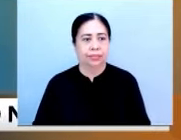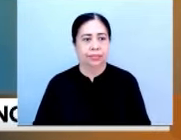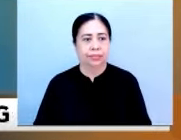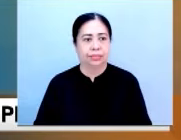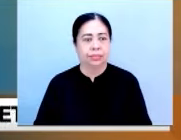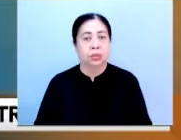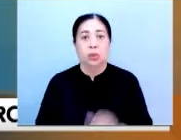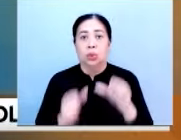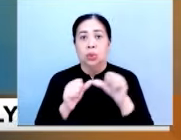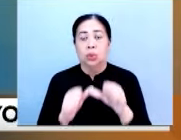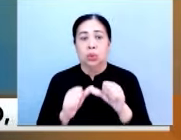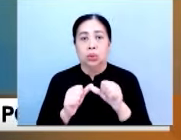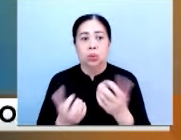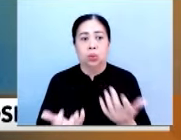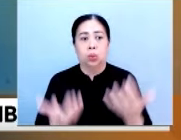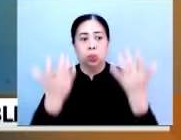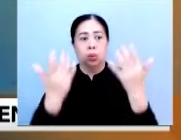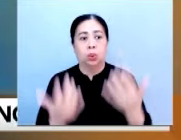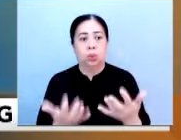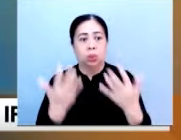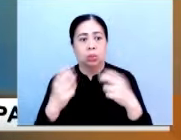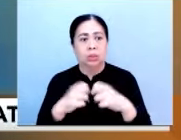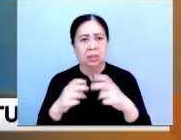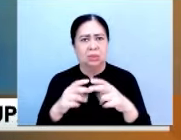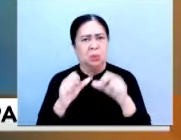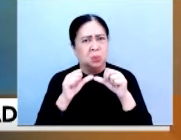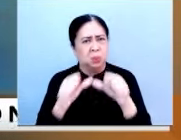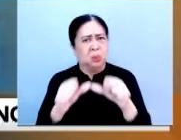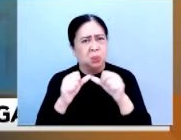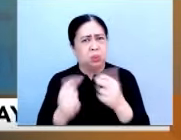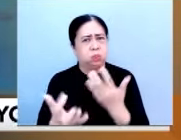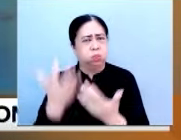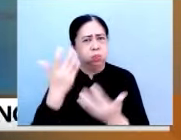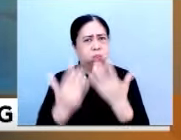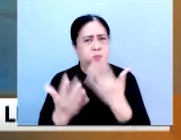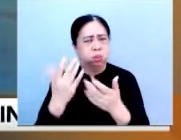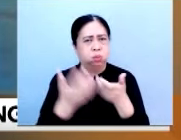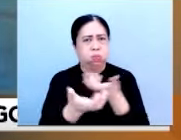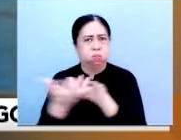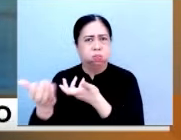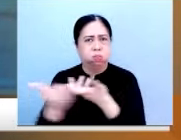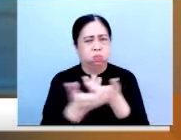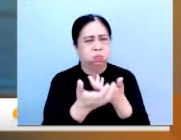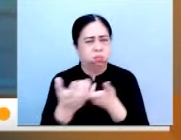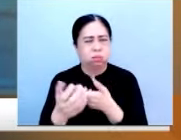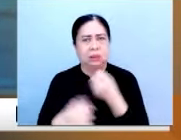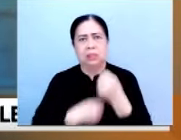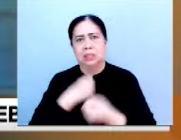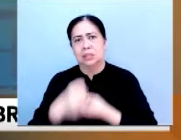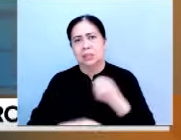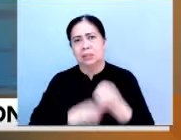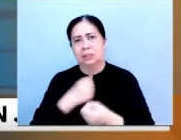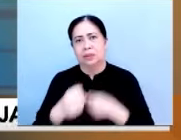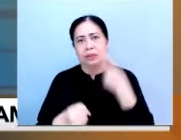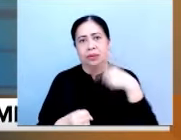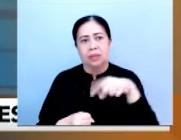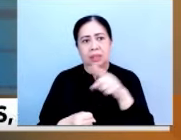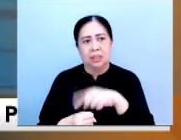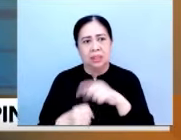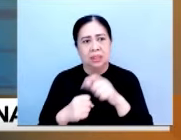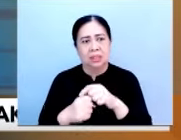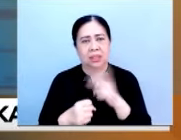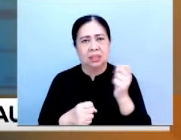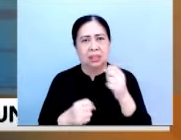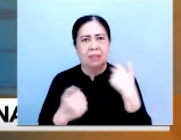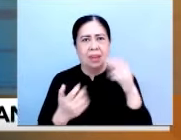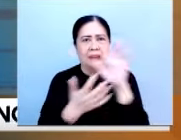Patuloy na lumalaki ang apoy kahit walang patid sa pag-apula ang mga bombero. Dagdag kalbaryo pa para sa kanila ang pagbalot ng makapal